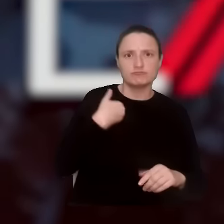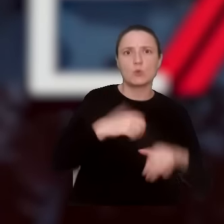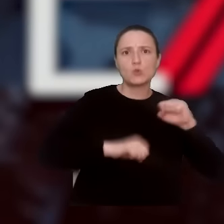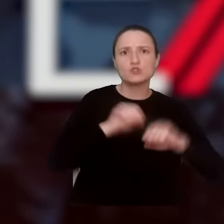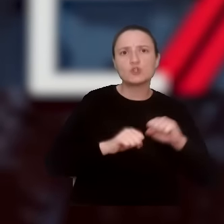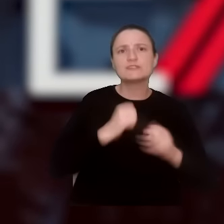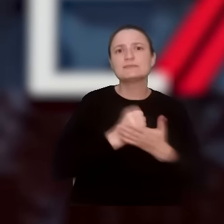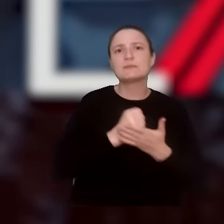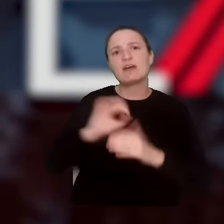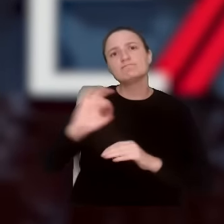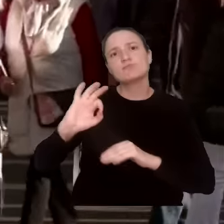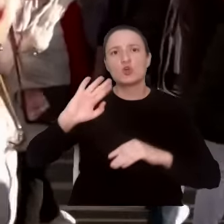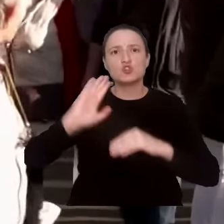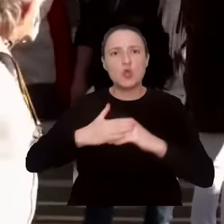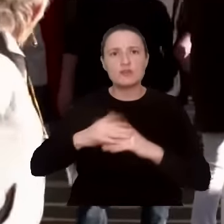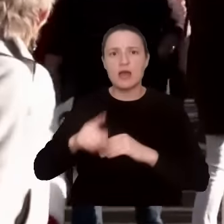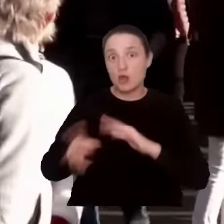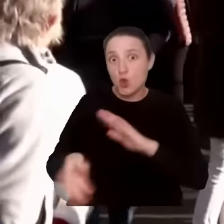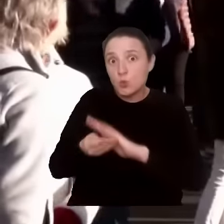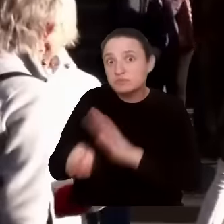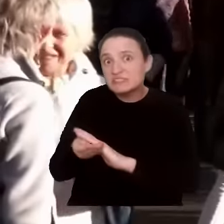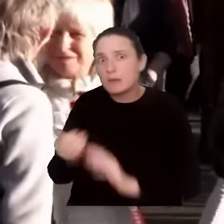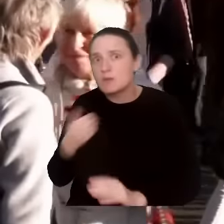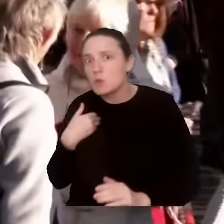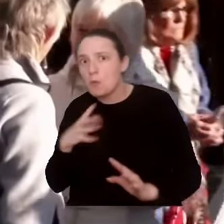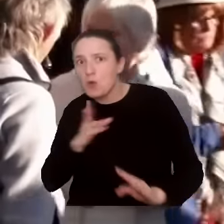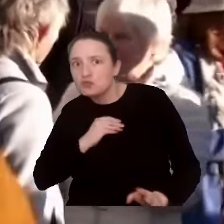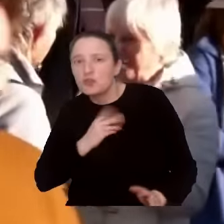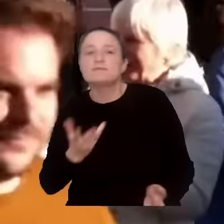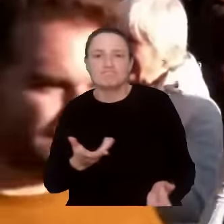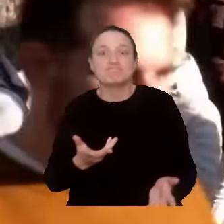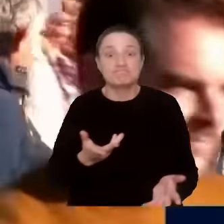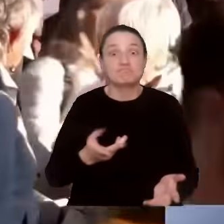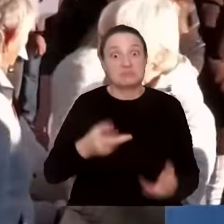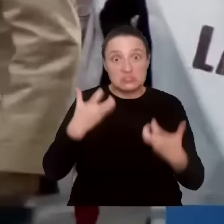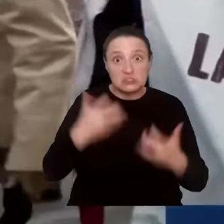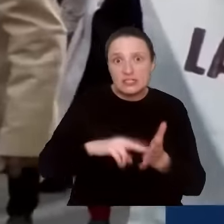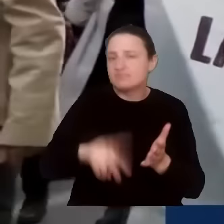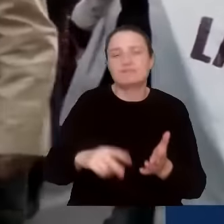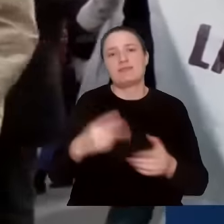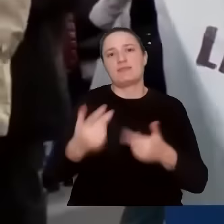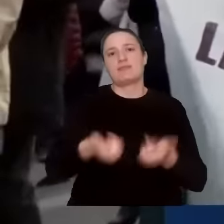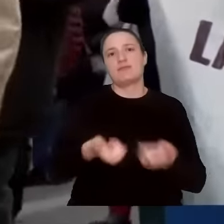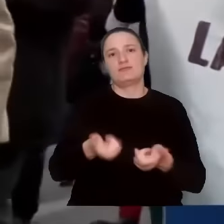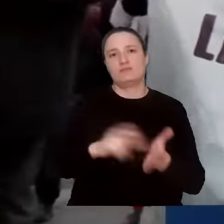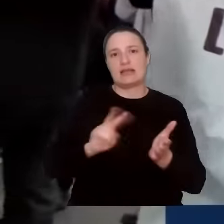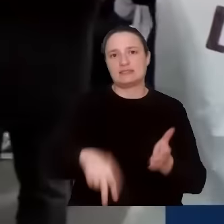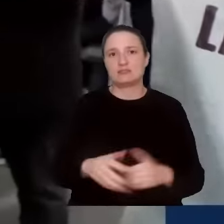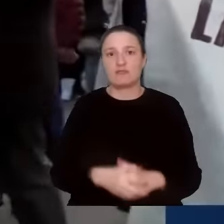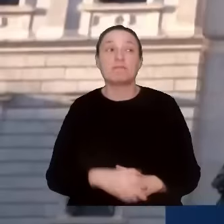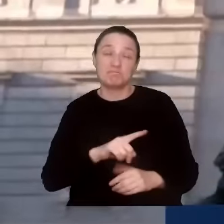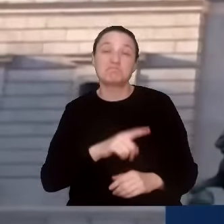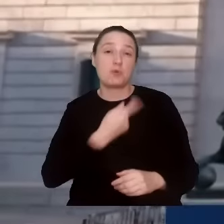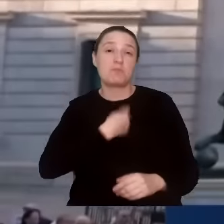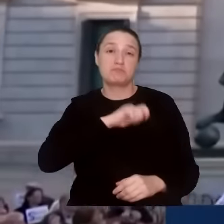postępowanie o korupcję. kilka dni namysłu i jest decyzja. Premiera Hiszpanii